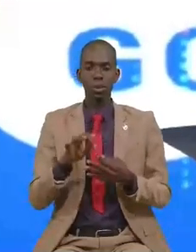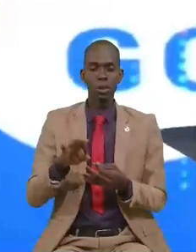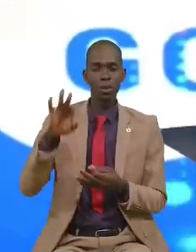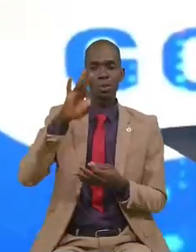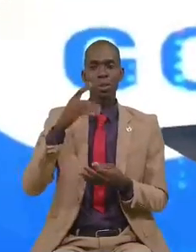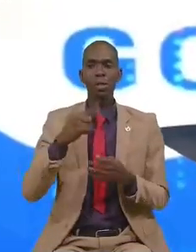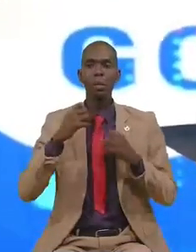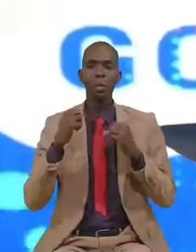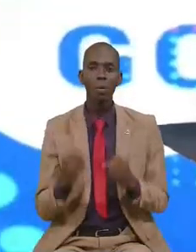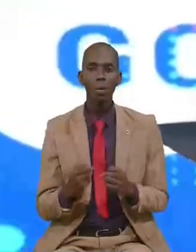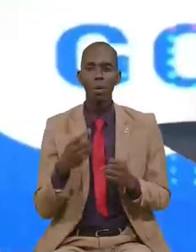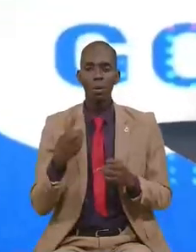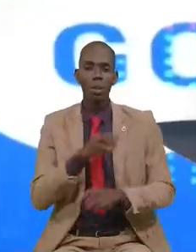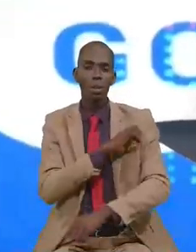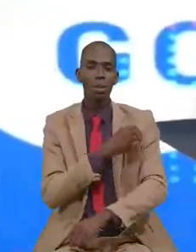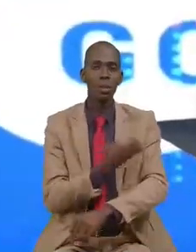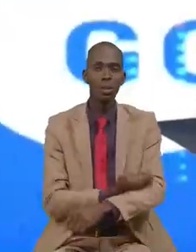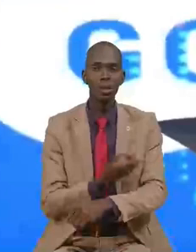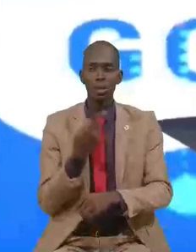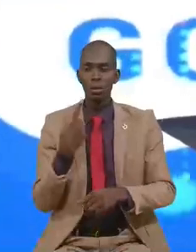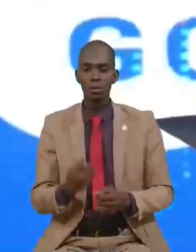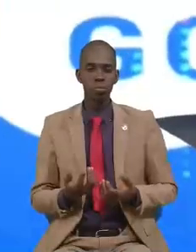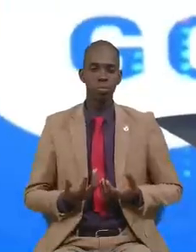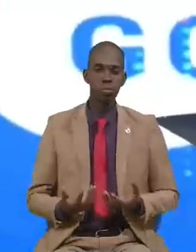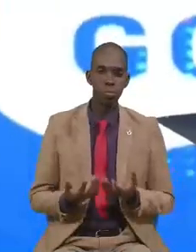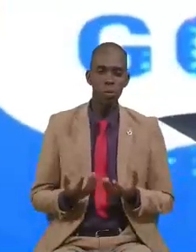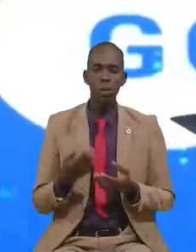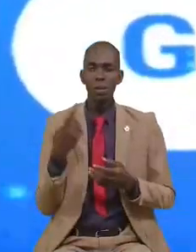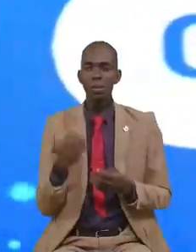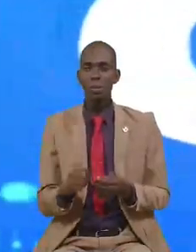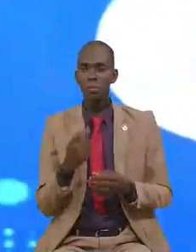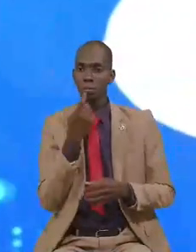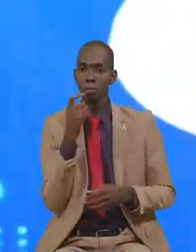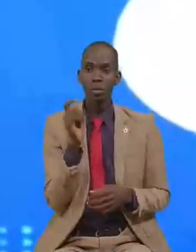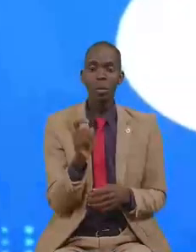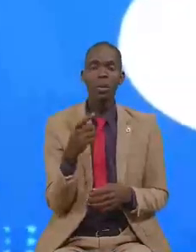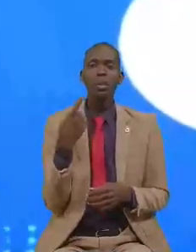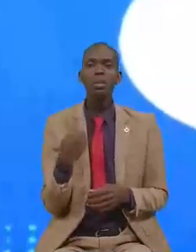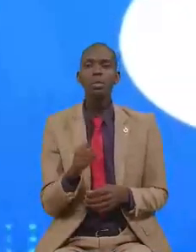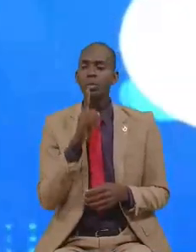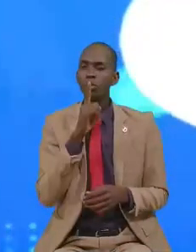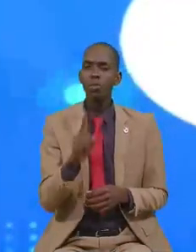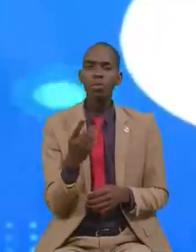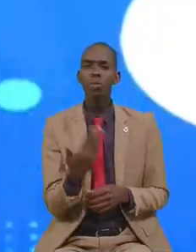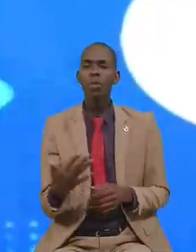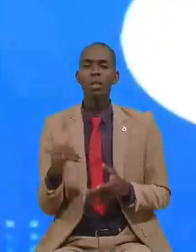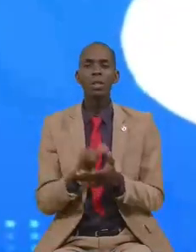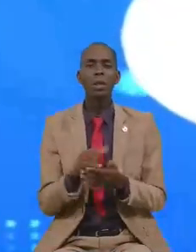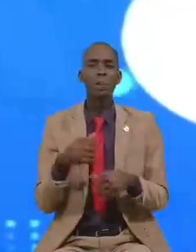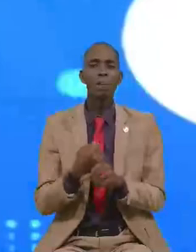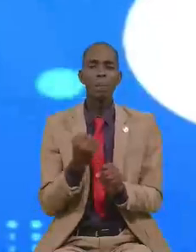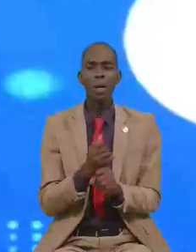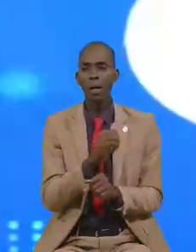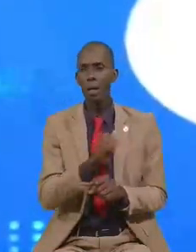puissance, l'énergie, le zèle, la commission, la vraie chose qui fait